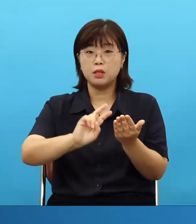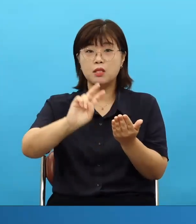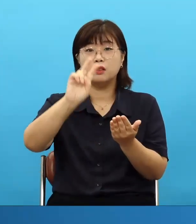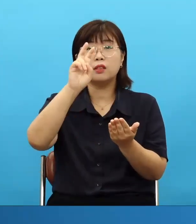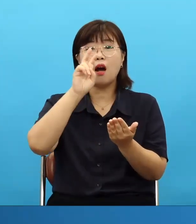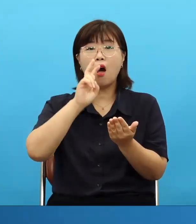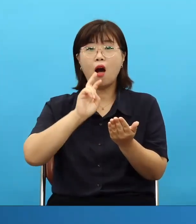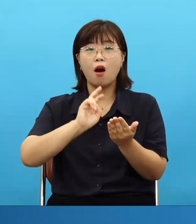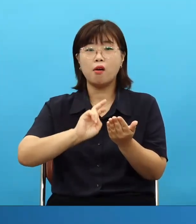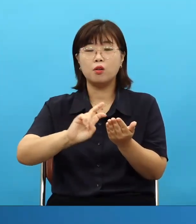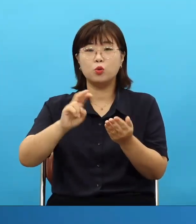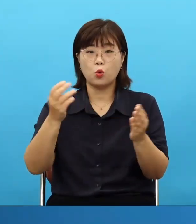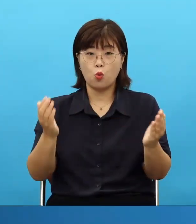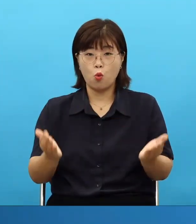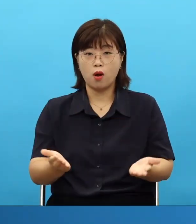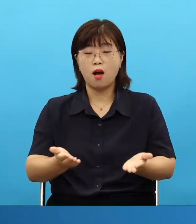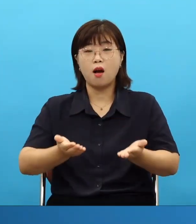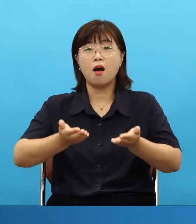주님을